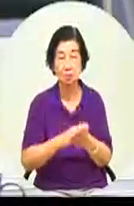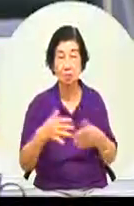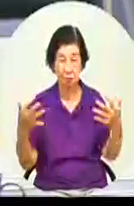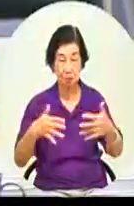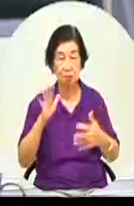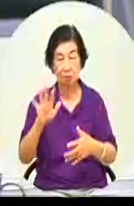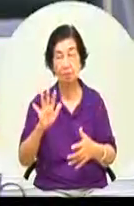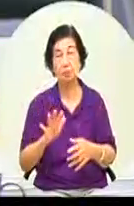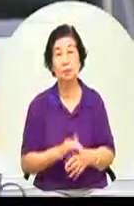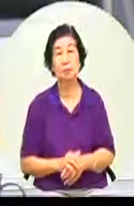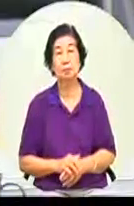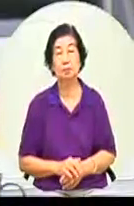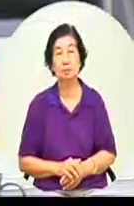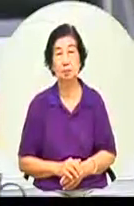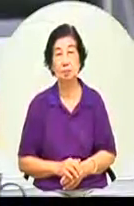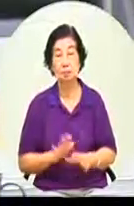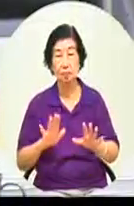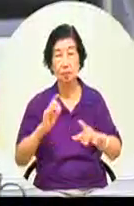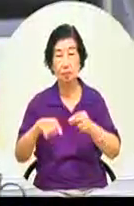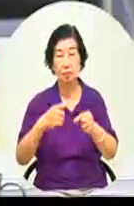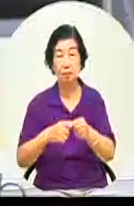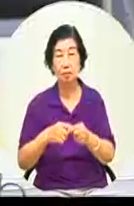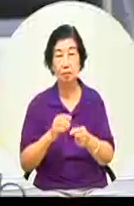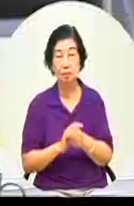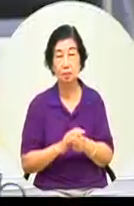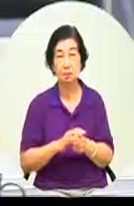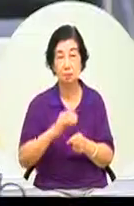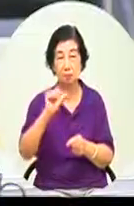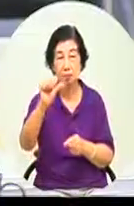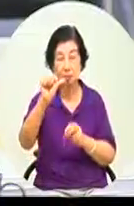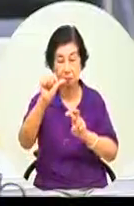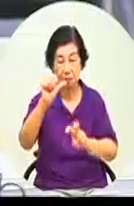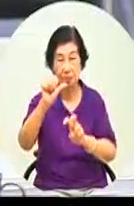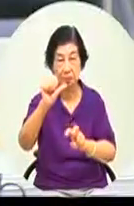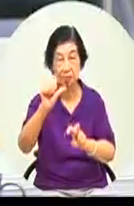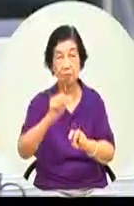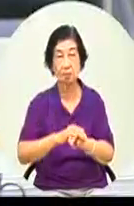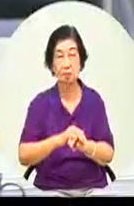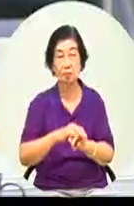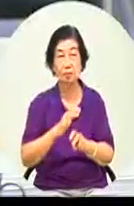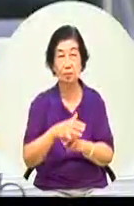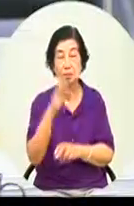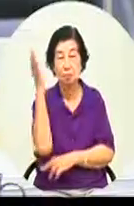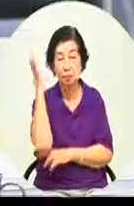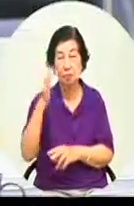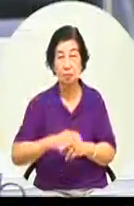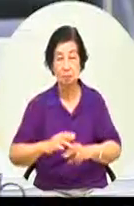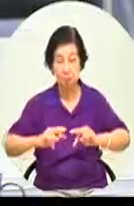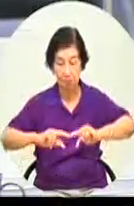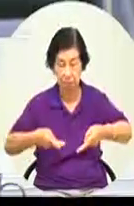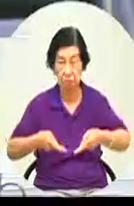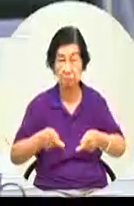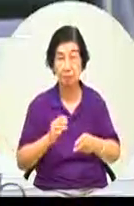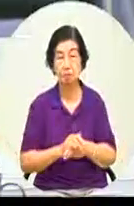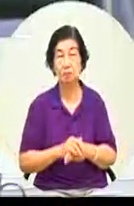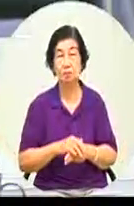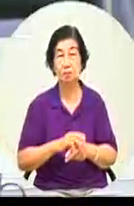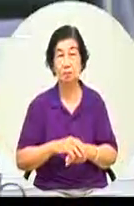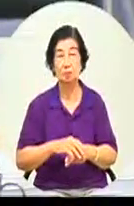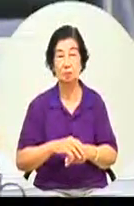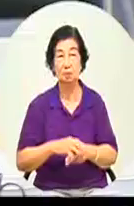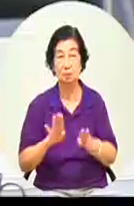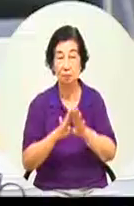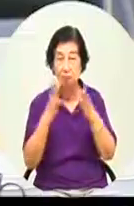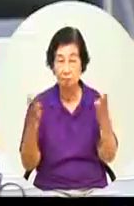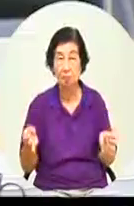是，今年的520过后，政党轮替以后，从6月开始，我们的陆客人数，咱